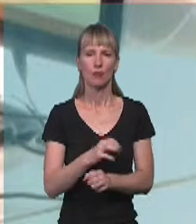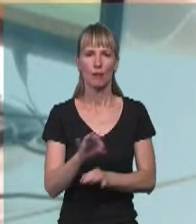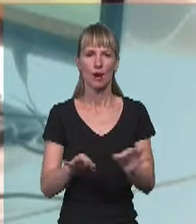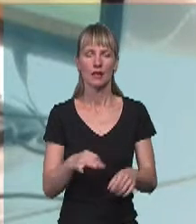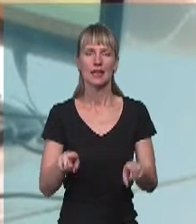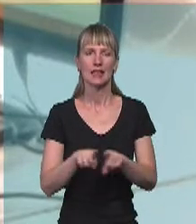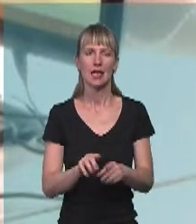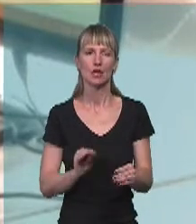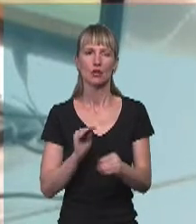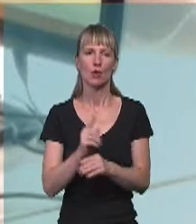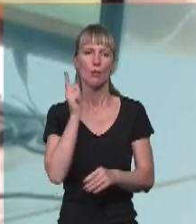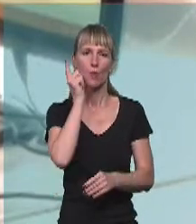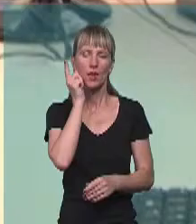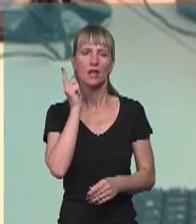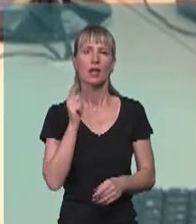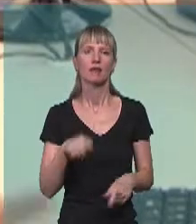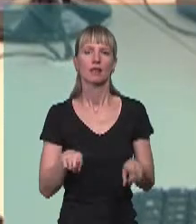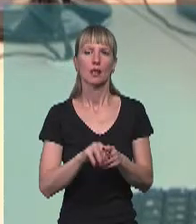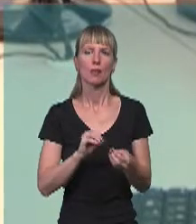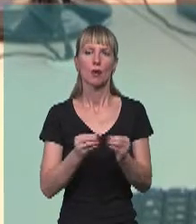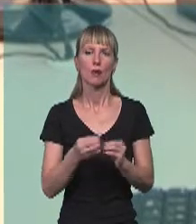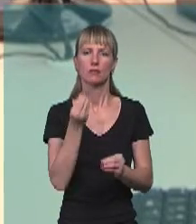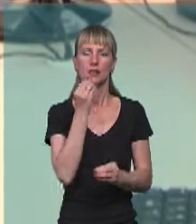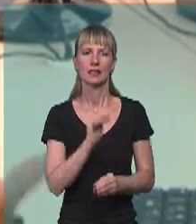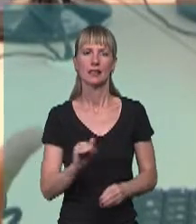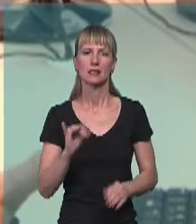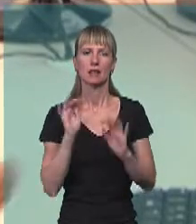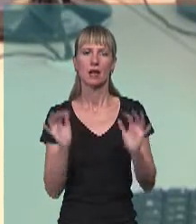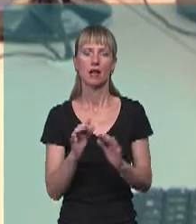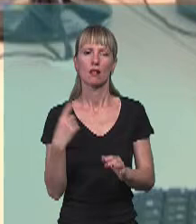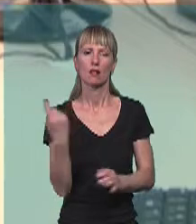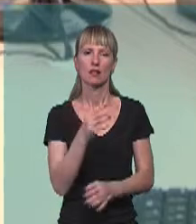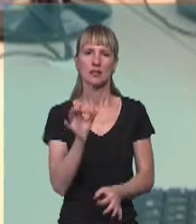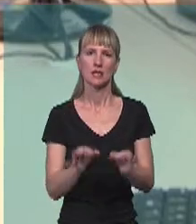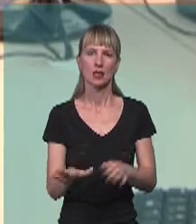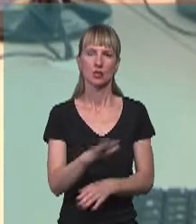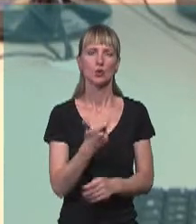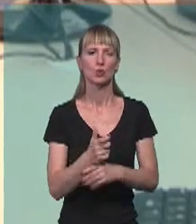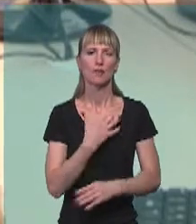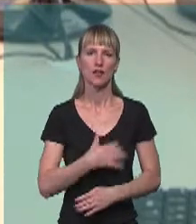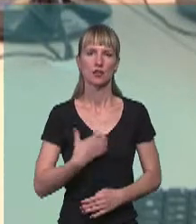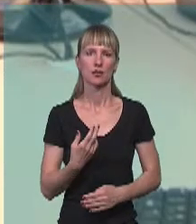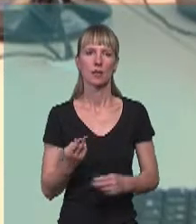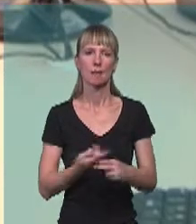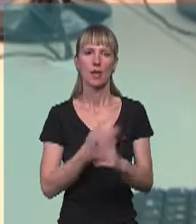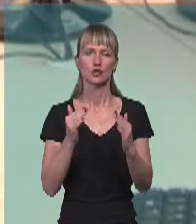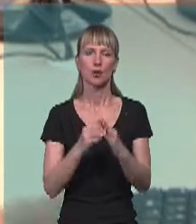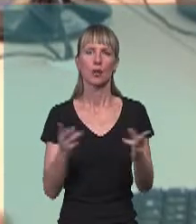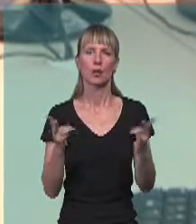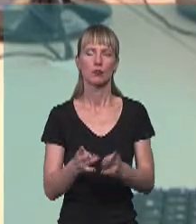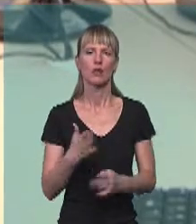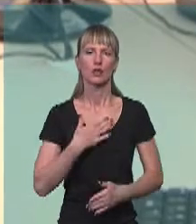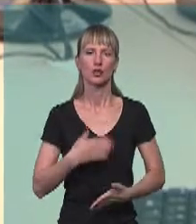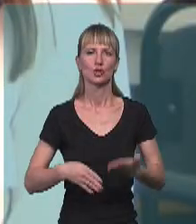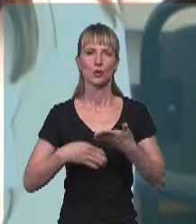такий додаток, бо зараз такі проблеми, як харчування людей та збереження довколишнього середовища, дуже важливі. Безхатченки потребують